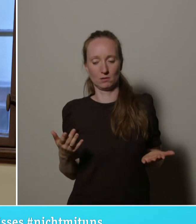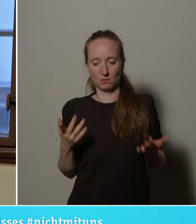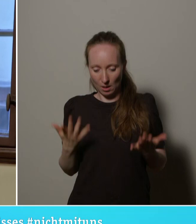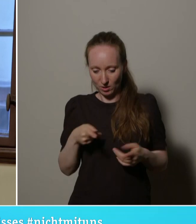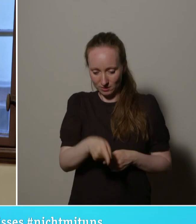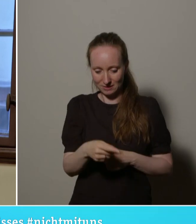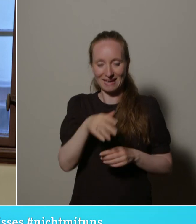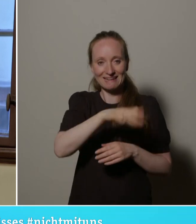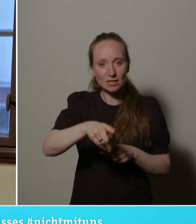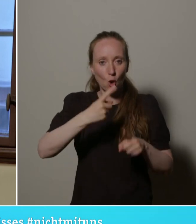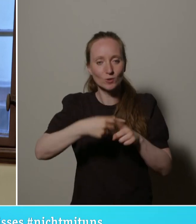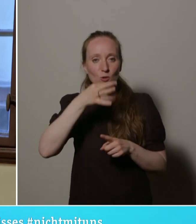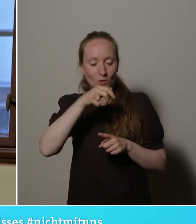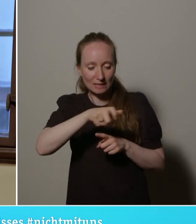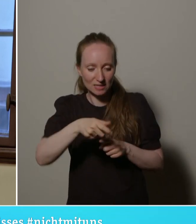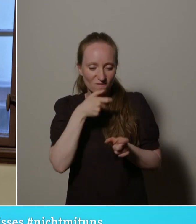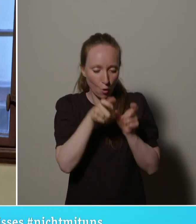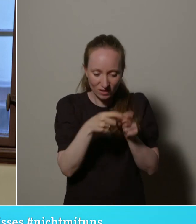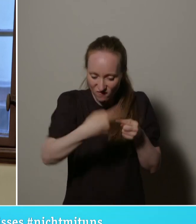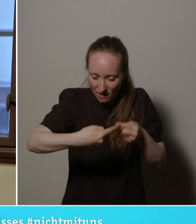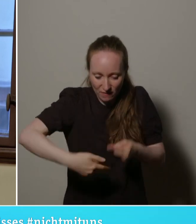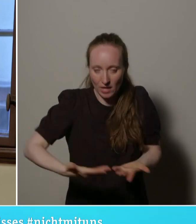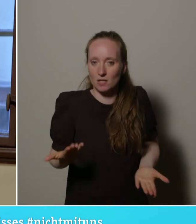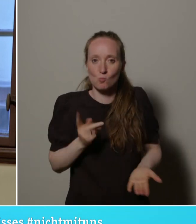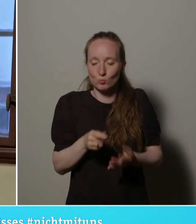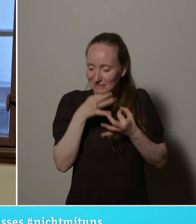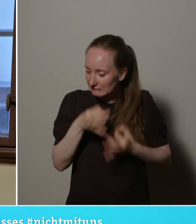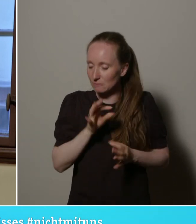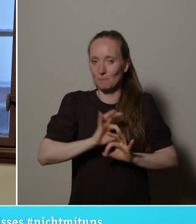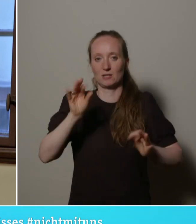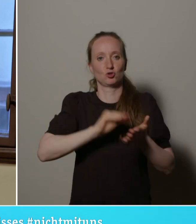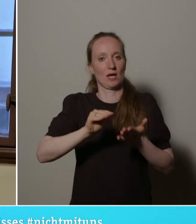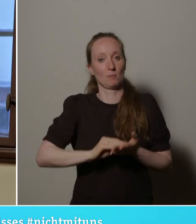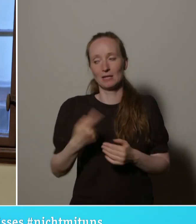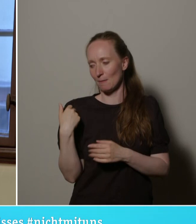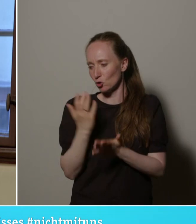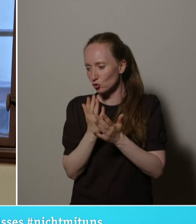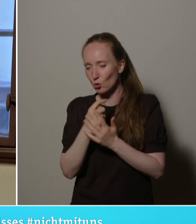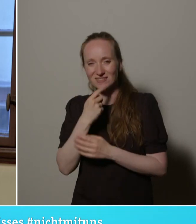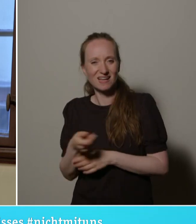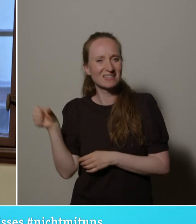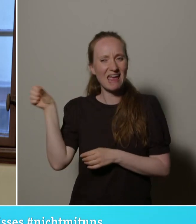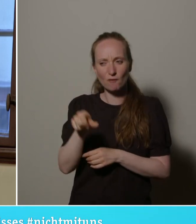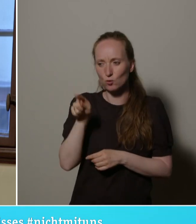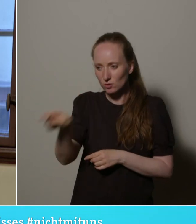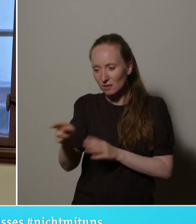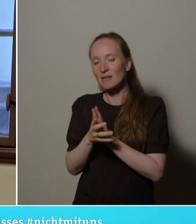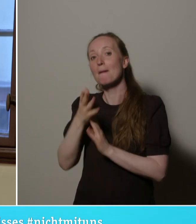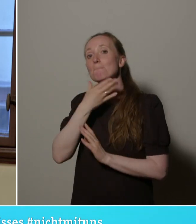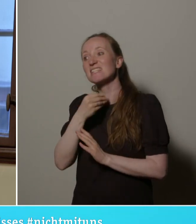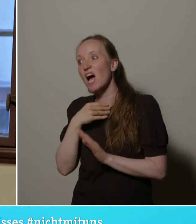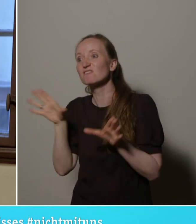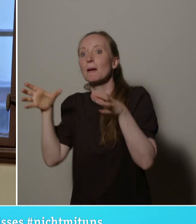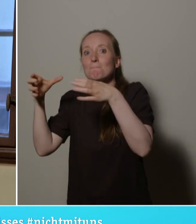keine besondere Rabattierung für Kinder und Jugendliche gibt, sondern nur eine einmalige Rabattierung von 30 Euro pro Bedarfsgemeinschaft. Deswegen ist das nicht